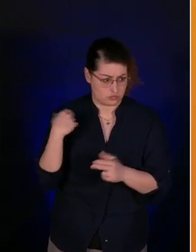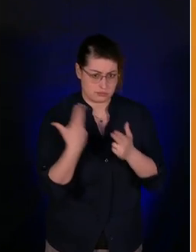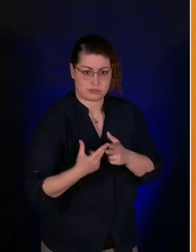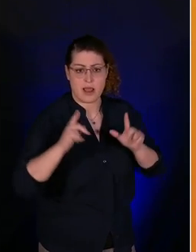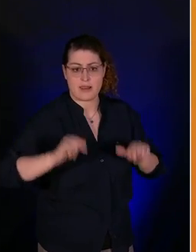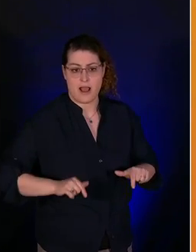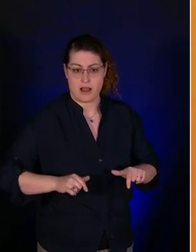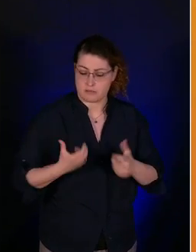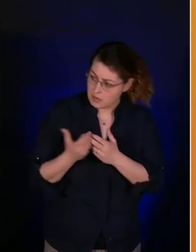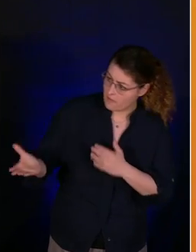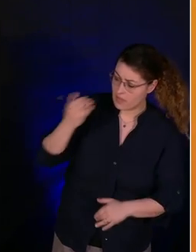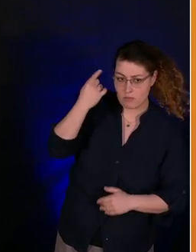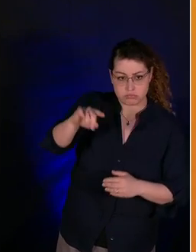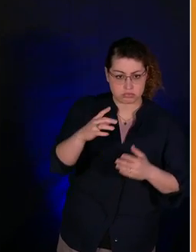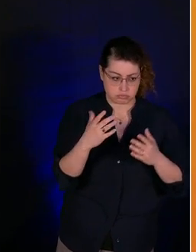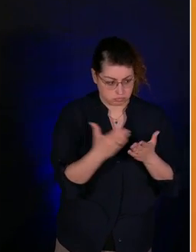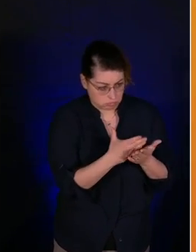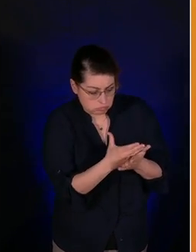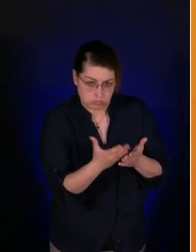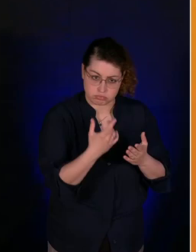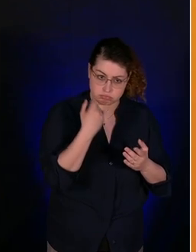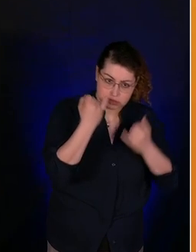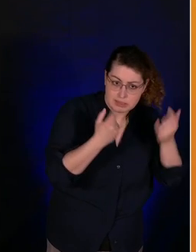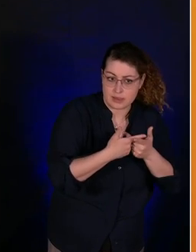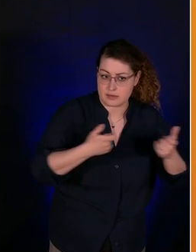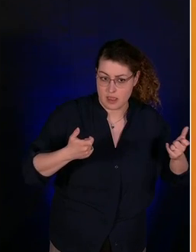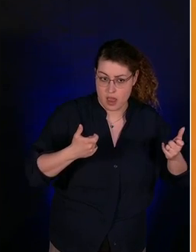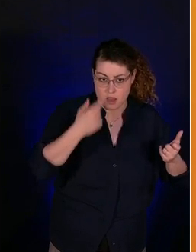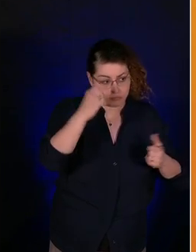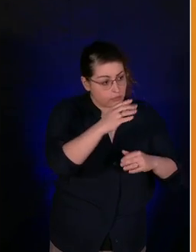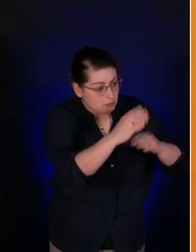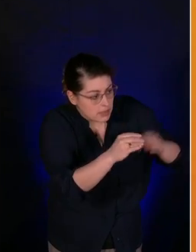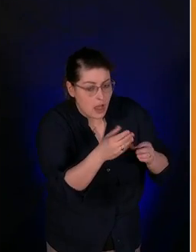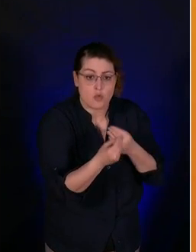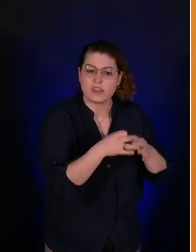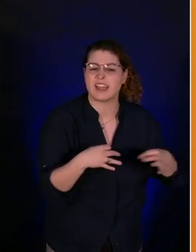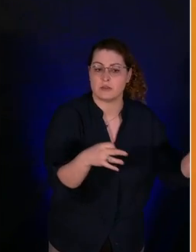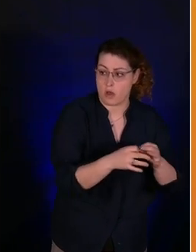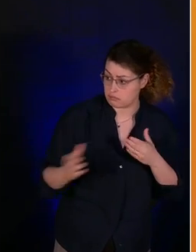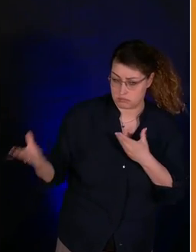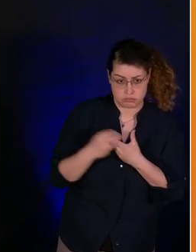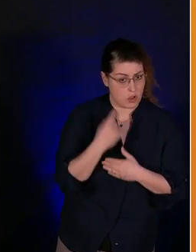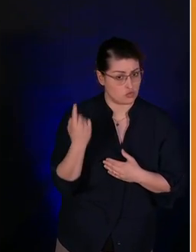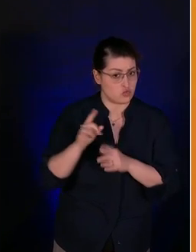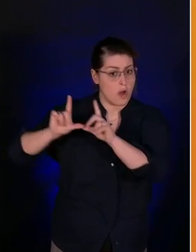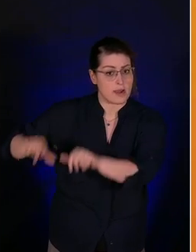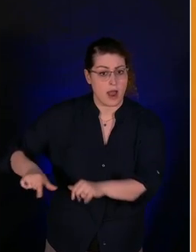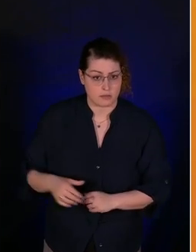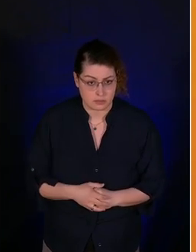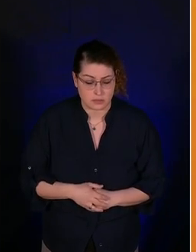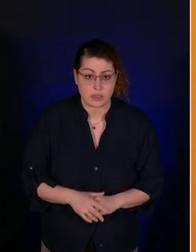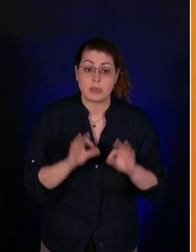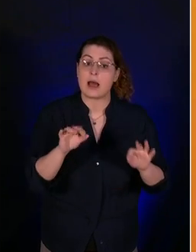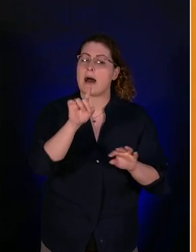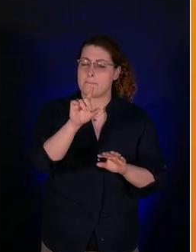pour participer à des initiatives préparatoires dans les professions et ou territoires. Quelques mots sur la méthode